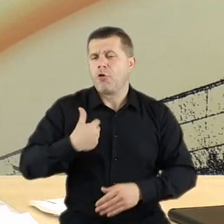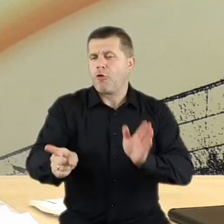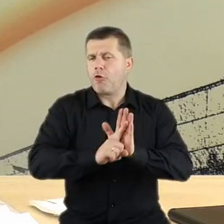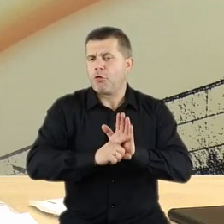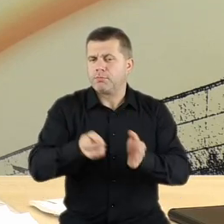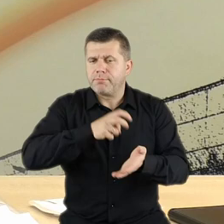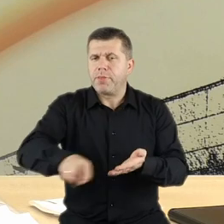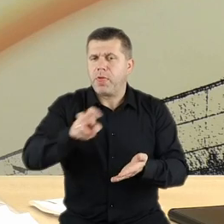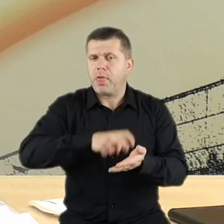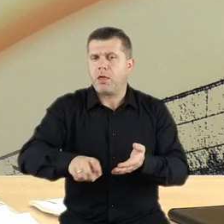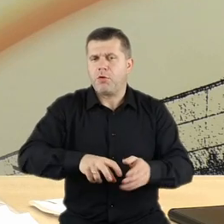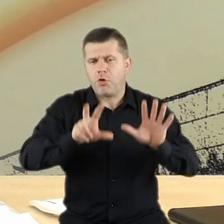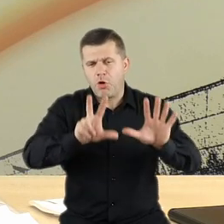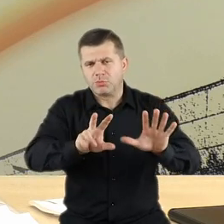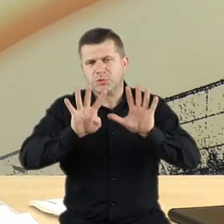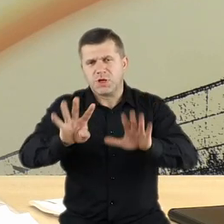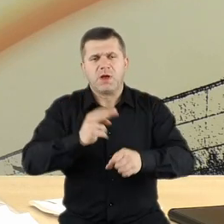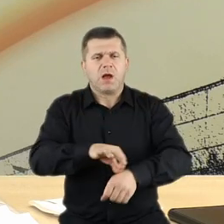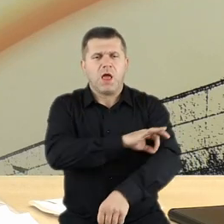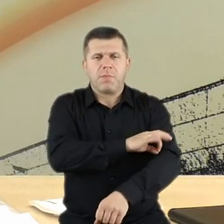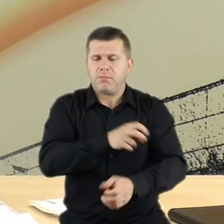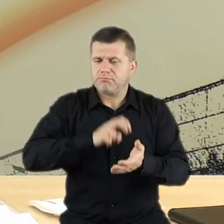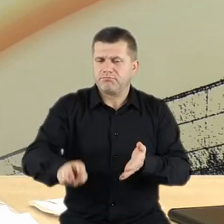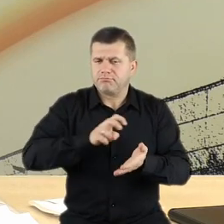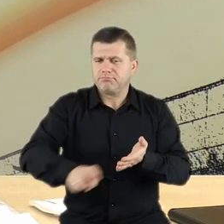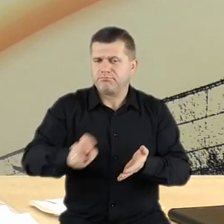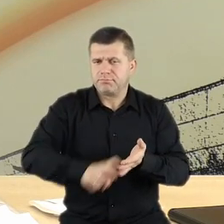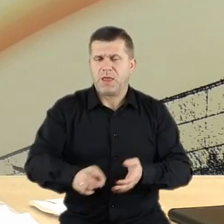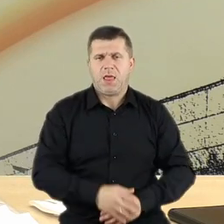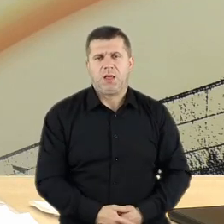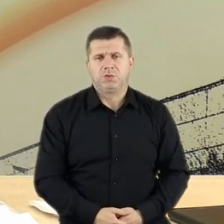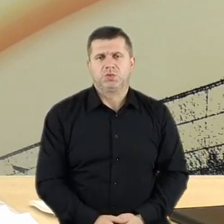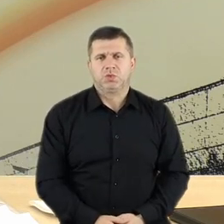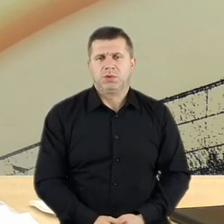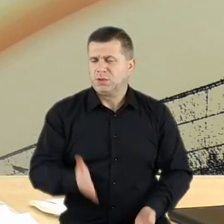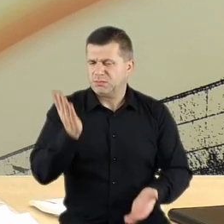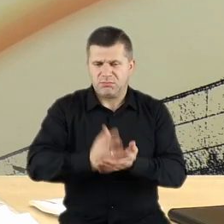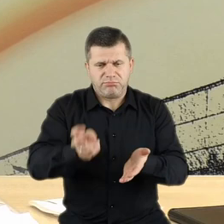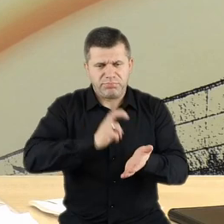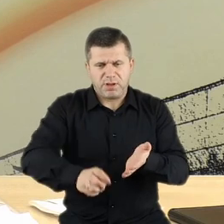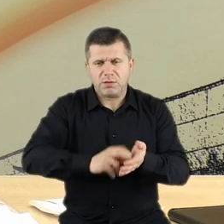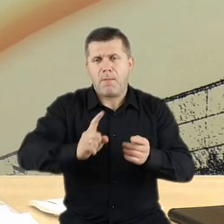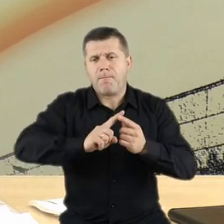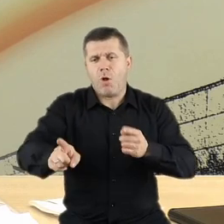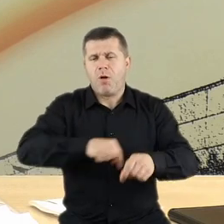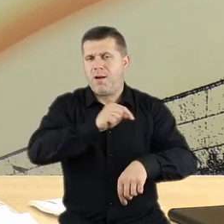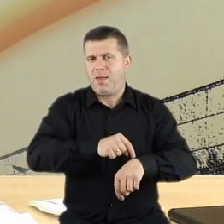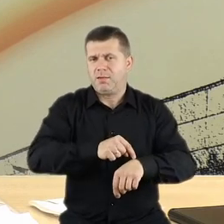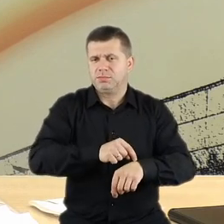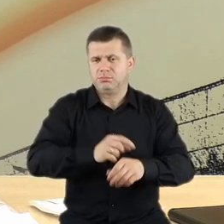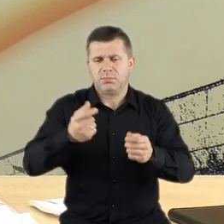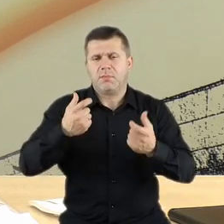T8 T9 kilometrów szliśmy pieszo w po lekcjach zostawiam